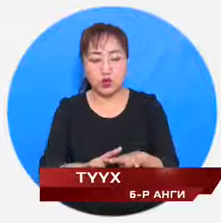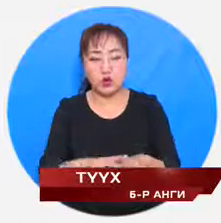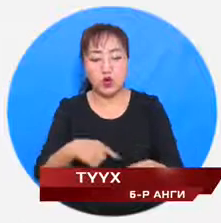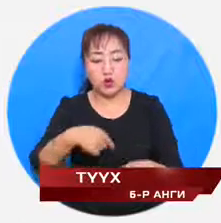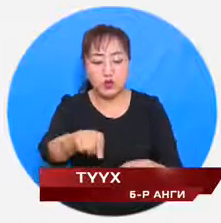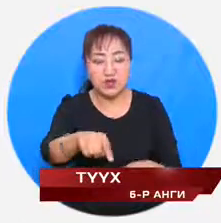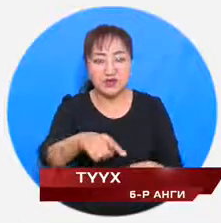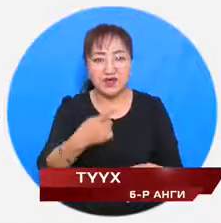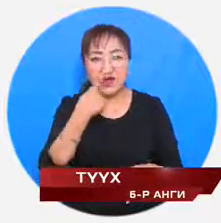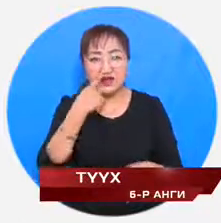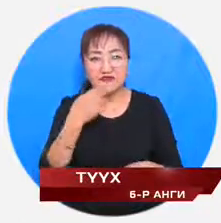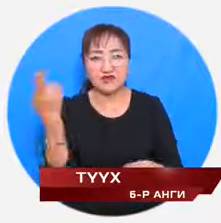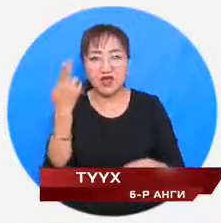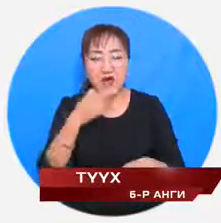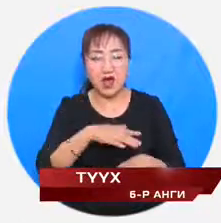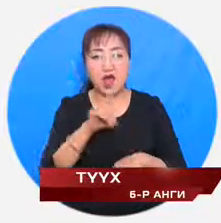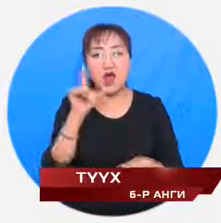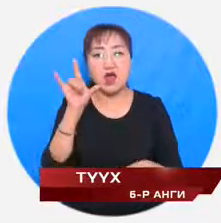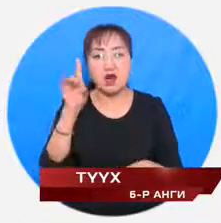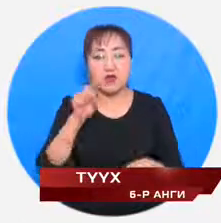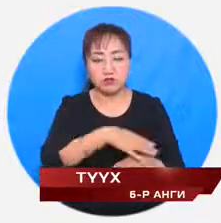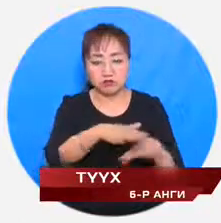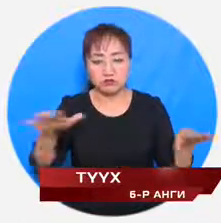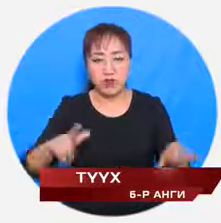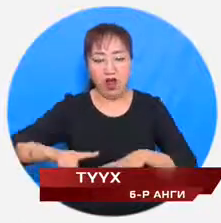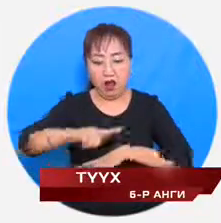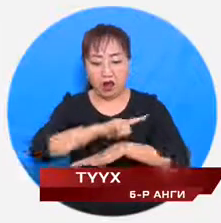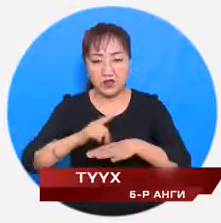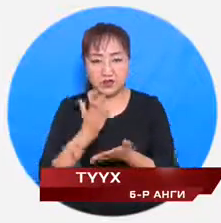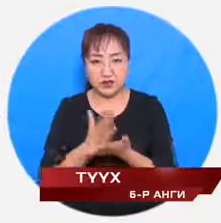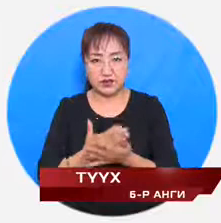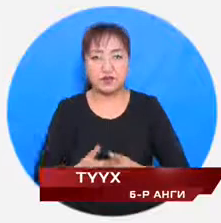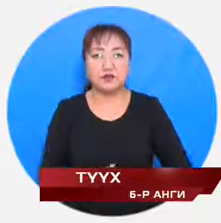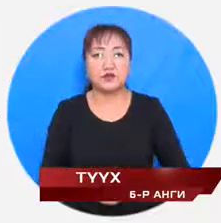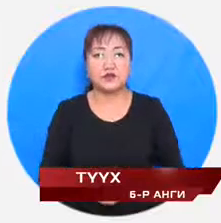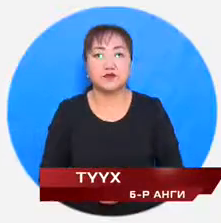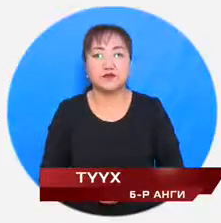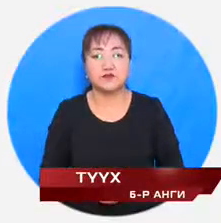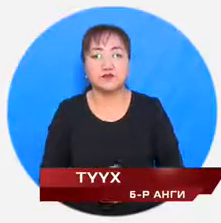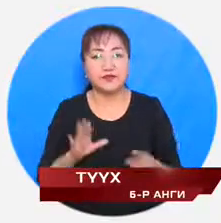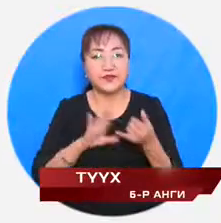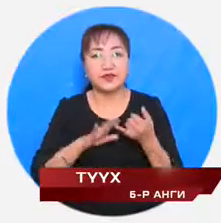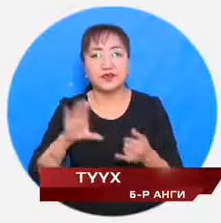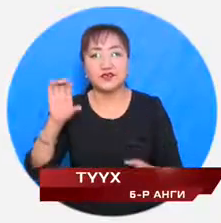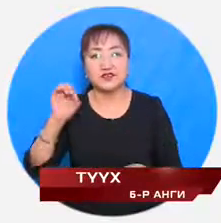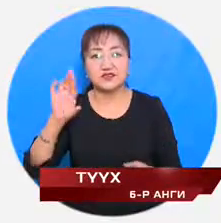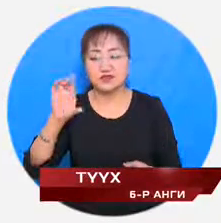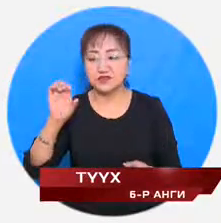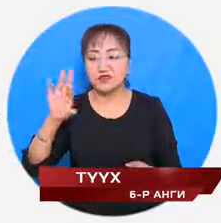Хеттийн цагаан харим хүртэл газар нутгийг эзлэн захирж байсан байна. За мөн дараагийн үйл явдал бол Сямби